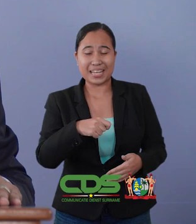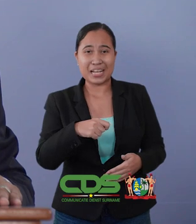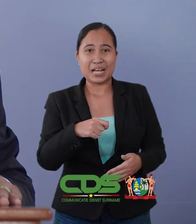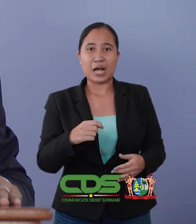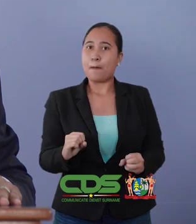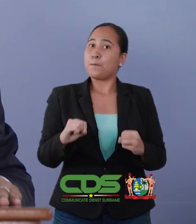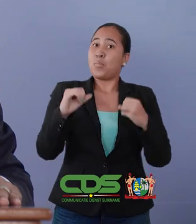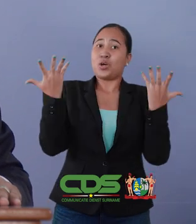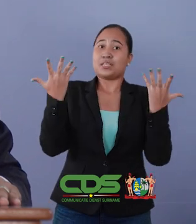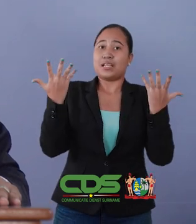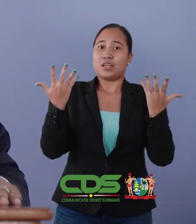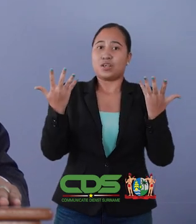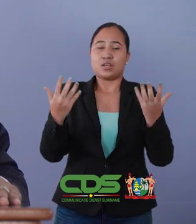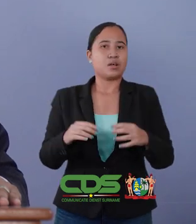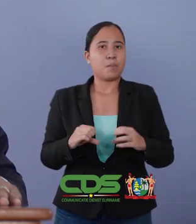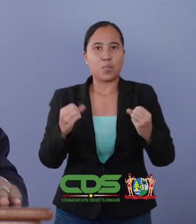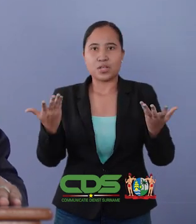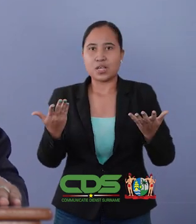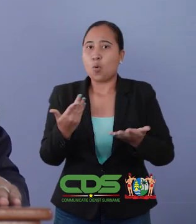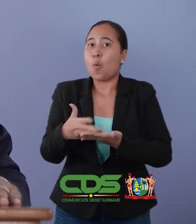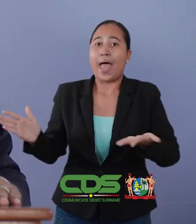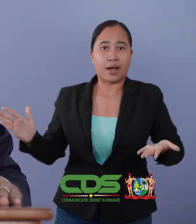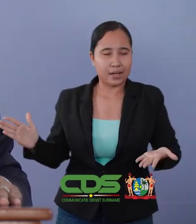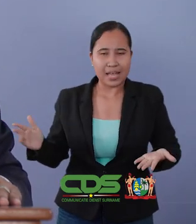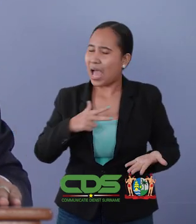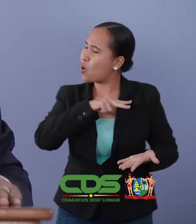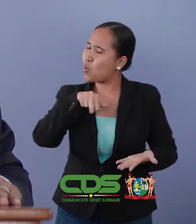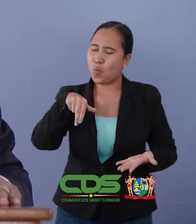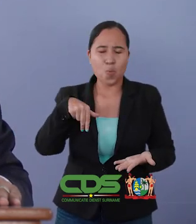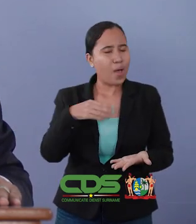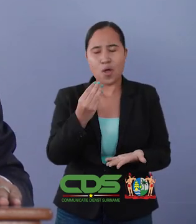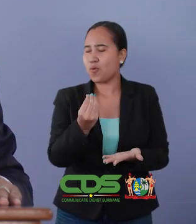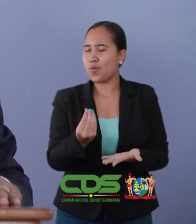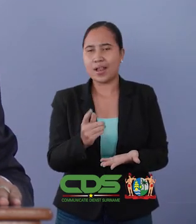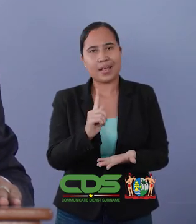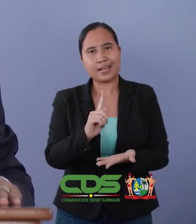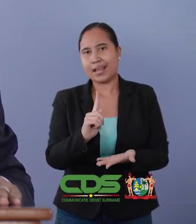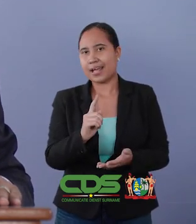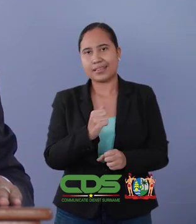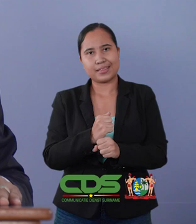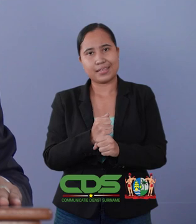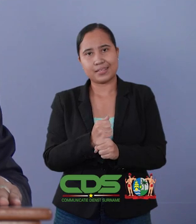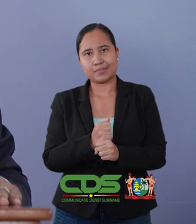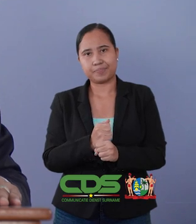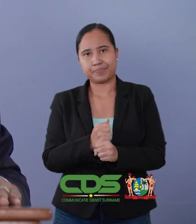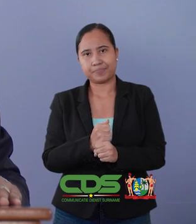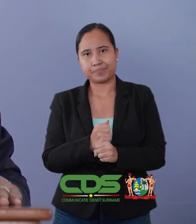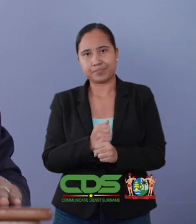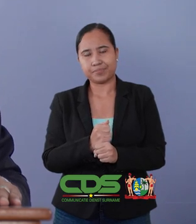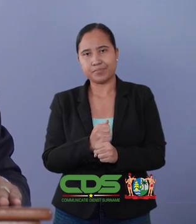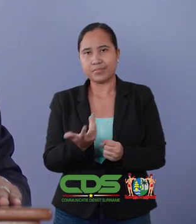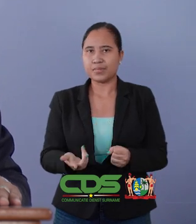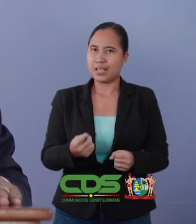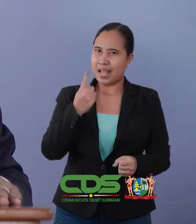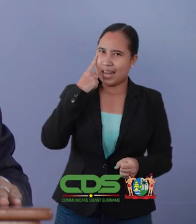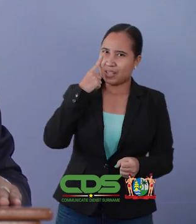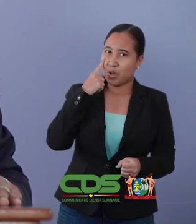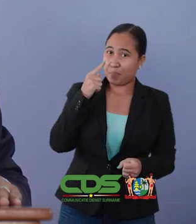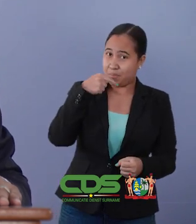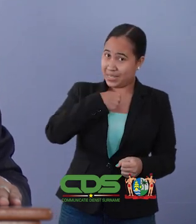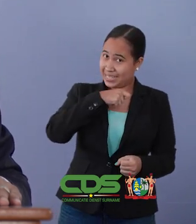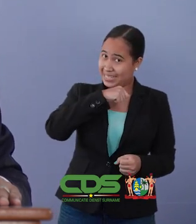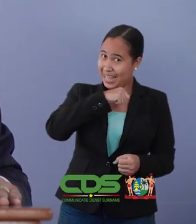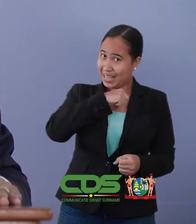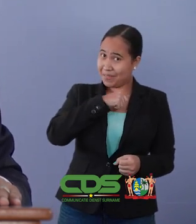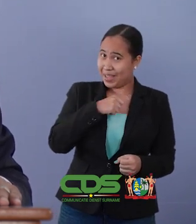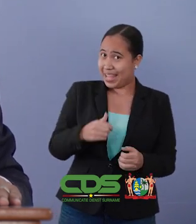1 klap teniet worden gedaan. En wij willen dat niet. Let dus op jezelf en op uw naasten. Ten